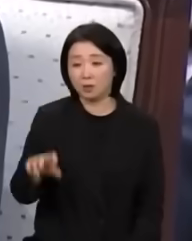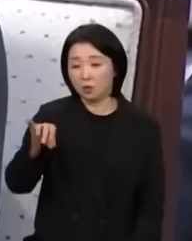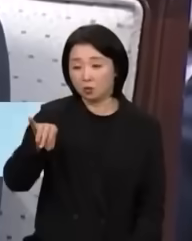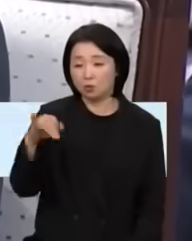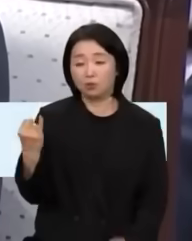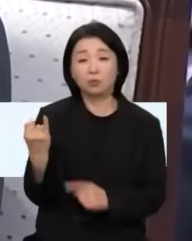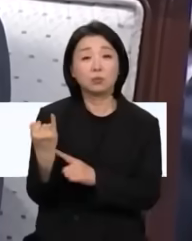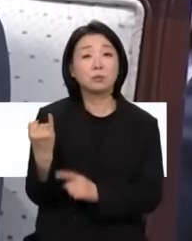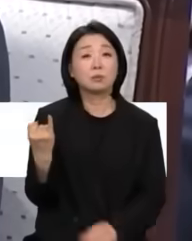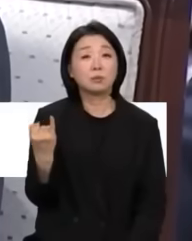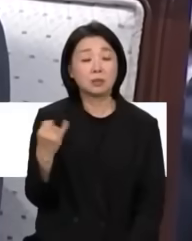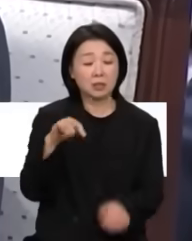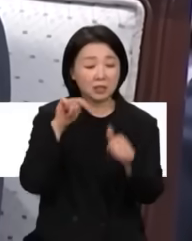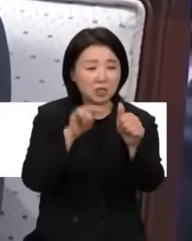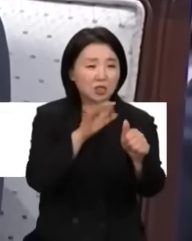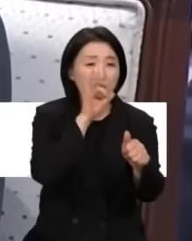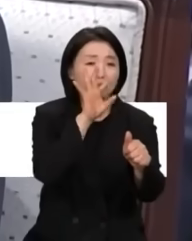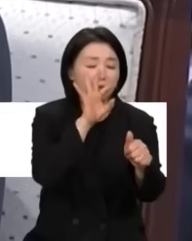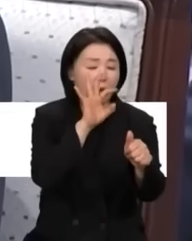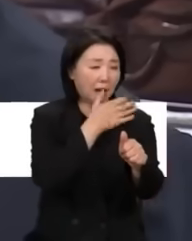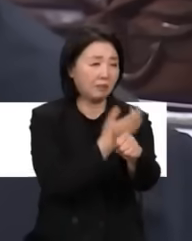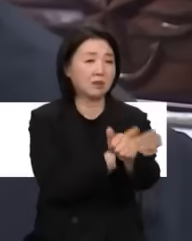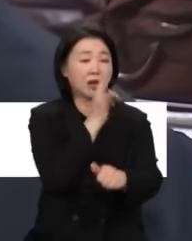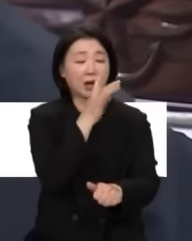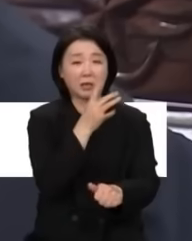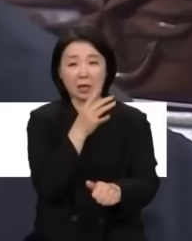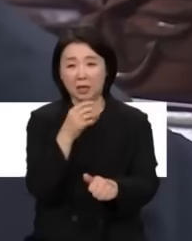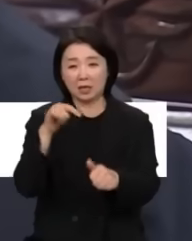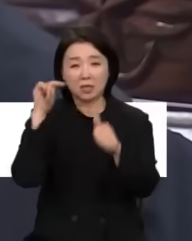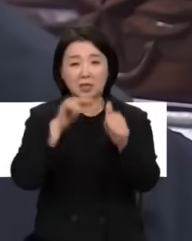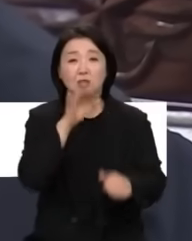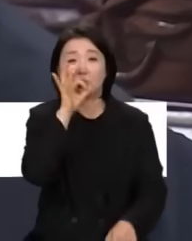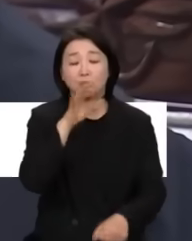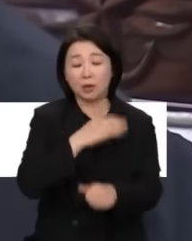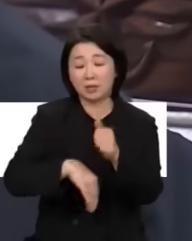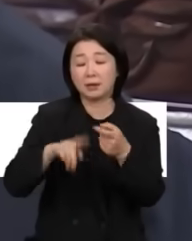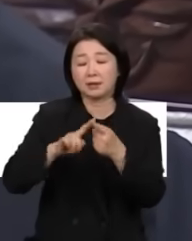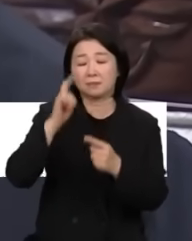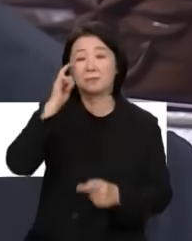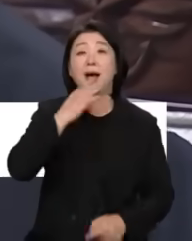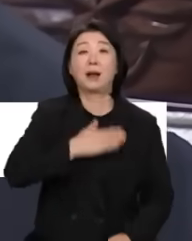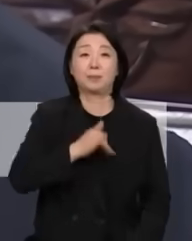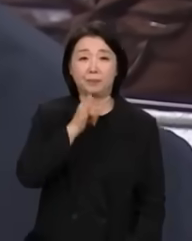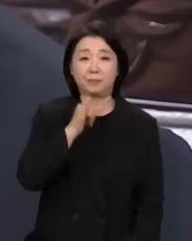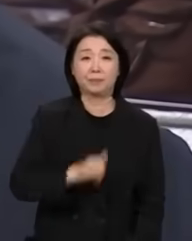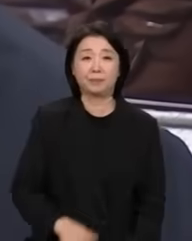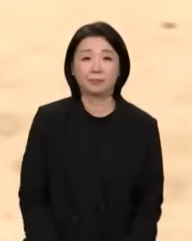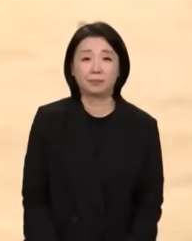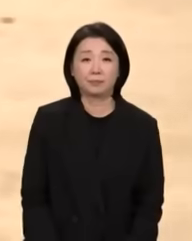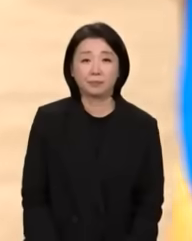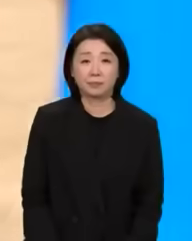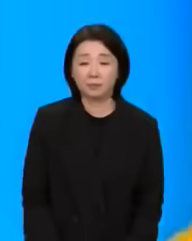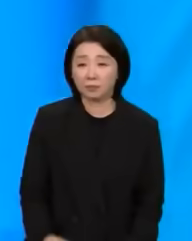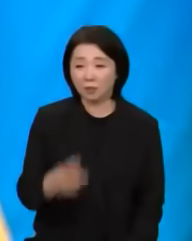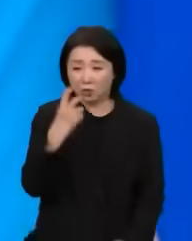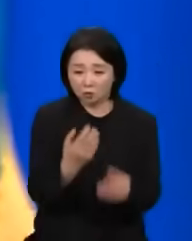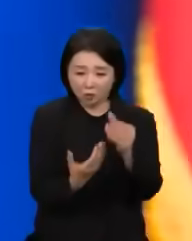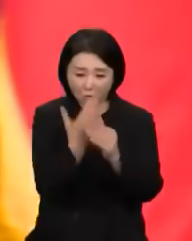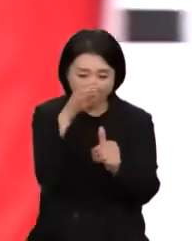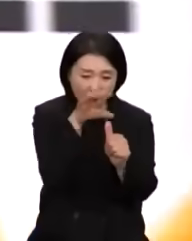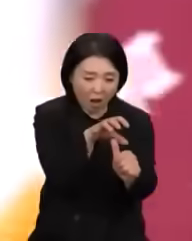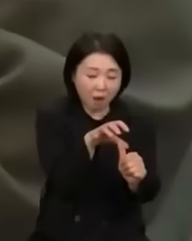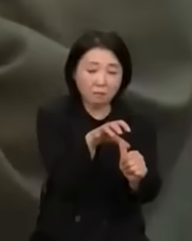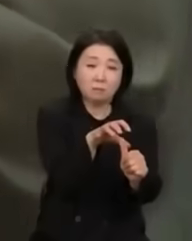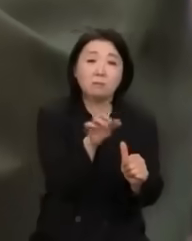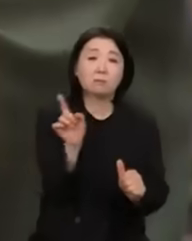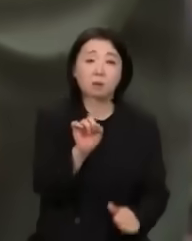법무관리관의 경우엔 지시할 수도 없고 지시해선 안 되는 상황이라는 것도 인식하고 있었던 겁니다. 수사 외압 진상규명의 단초가